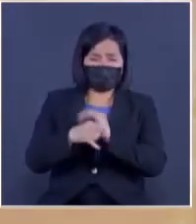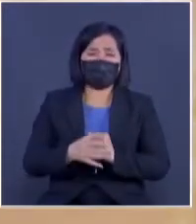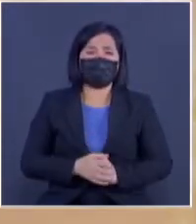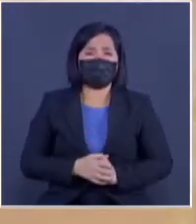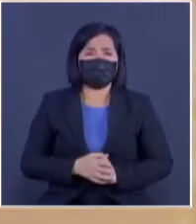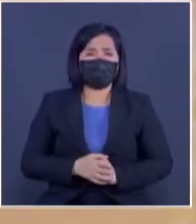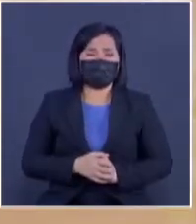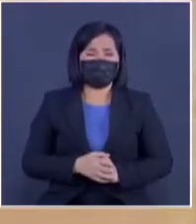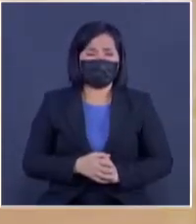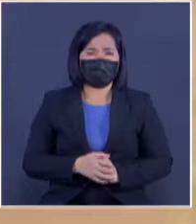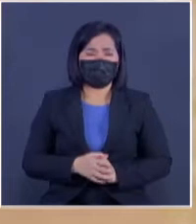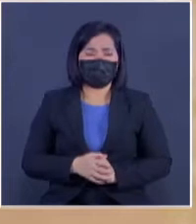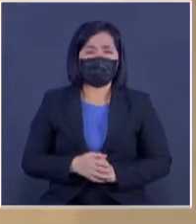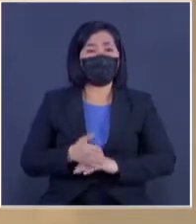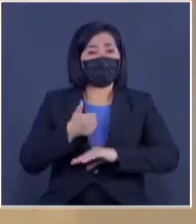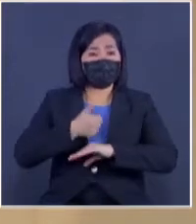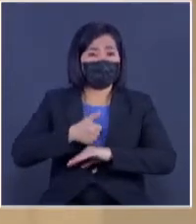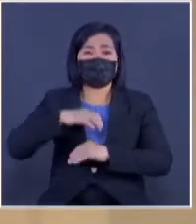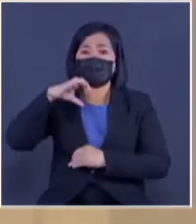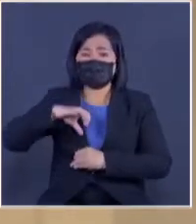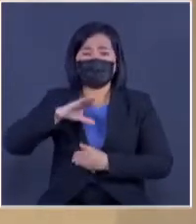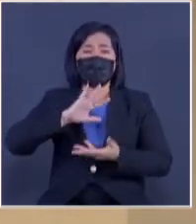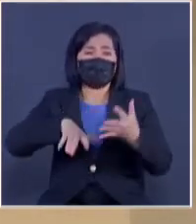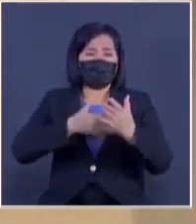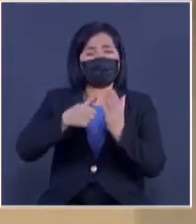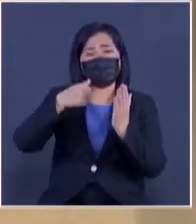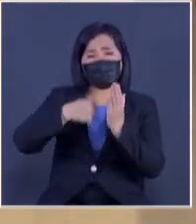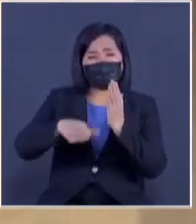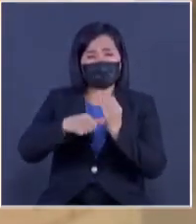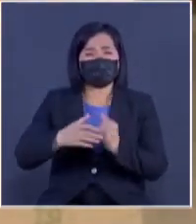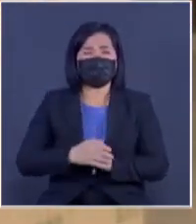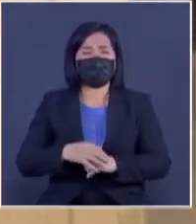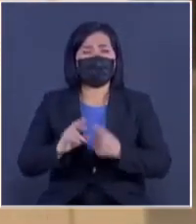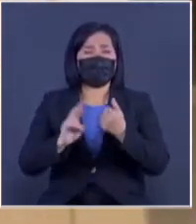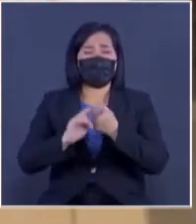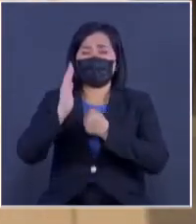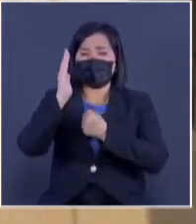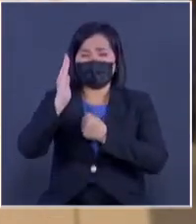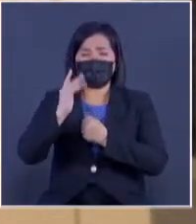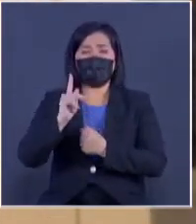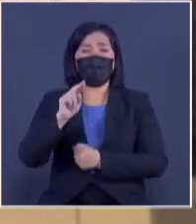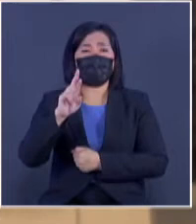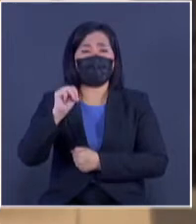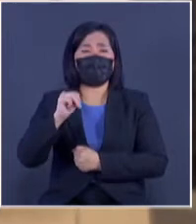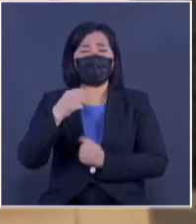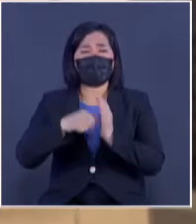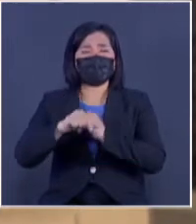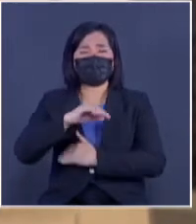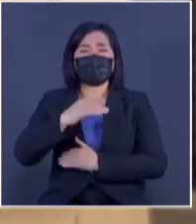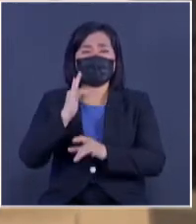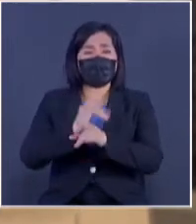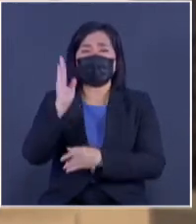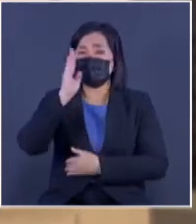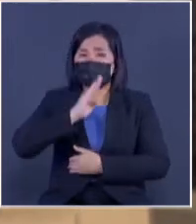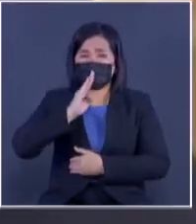ายเกรียงไกรพัฒนาพรผู้อำนวยการสำนักแผนภาษีในฐานะรองโฆษกกรมสรรพสามิตครับระบุว่าได้จัดทำแผนเฉ